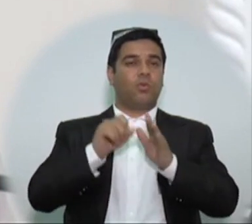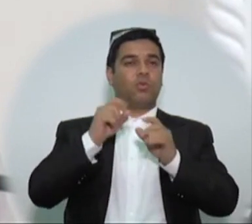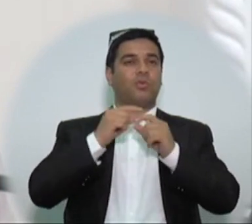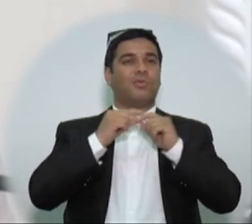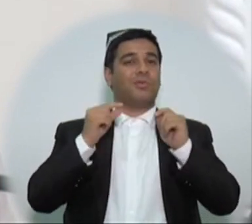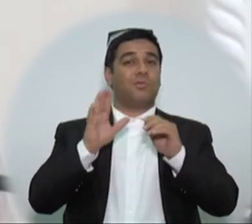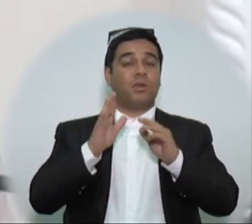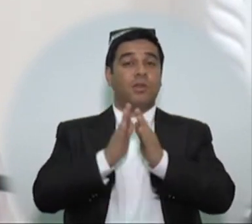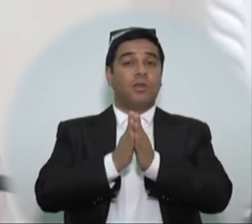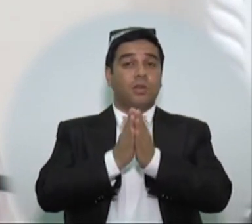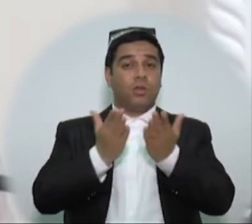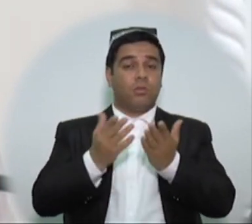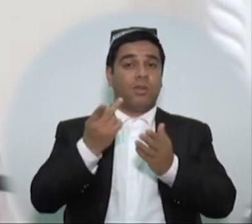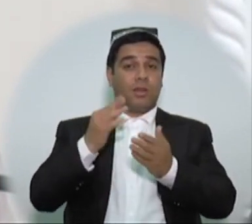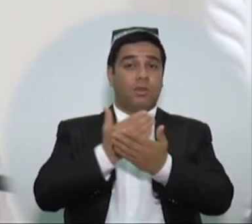kitabını görerdi.